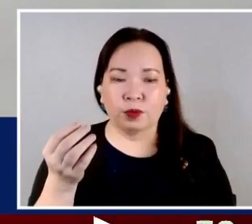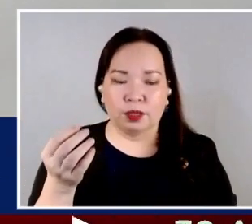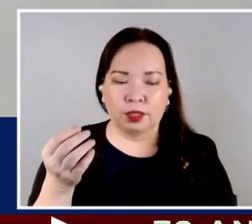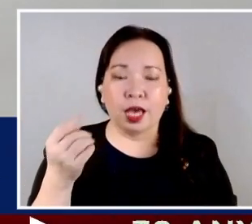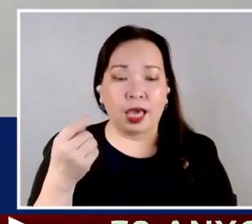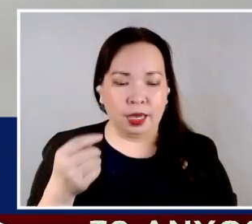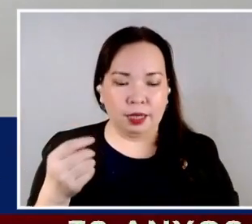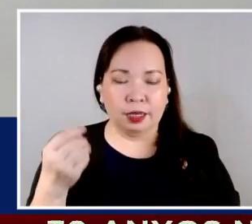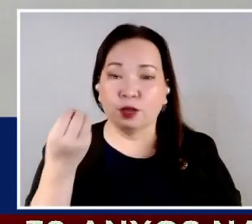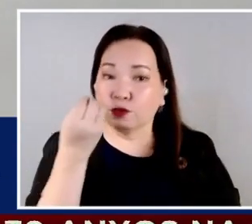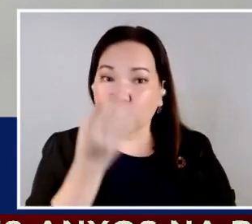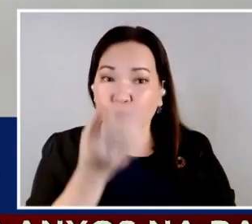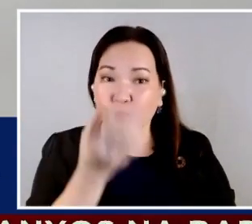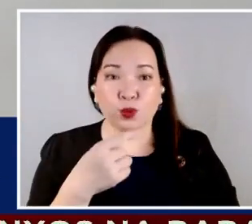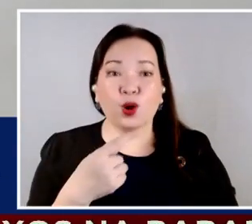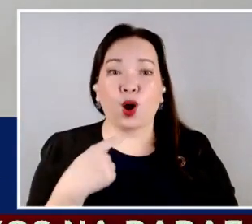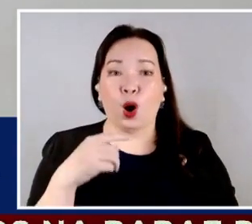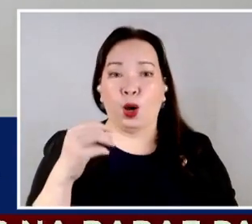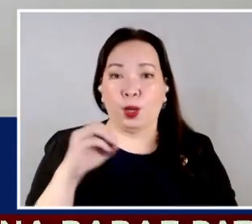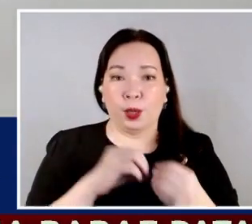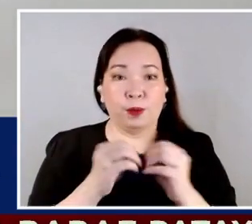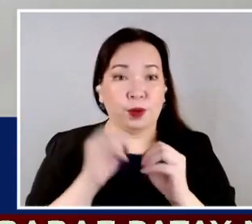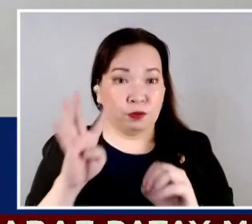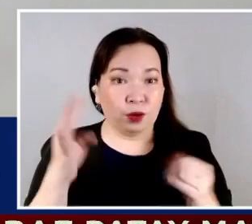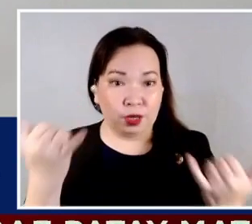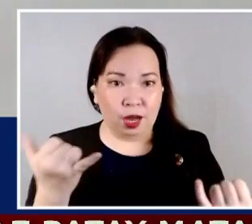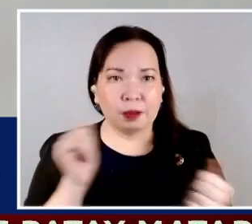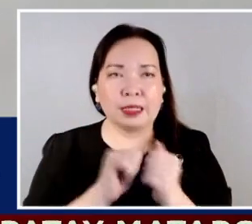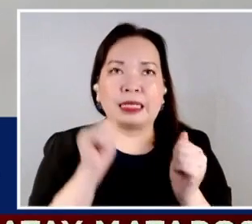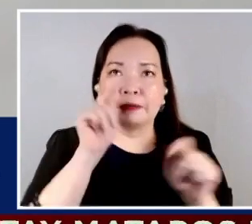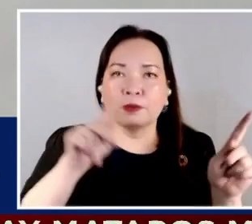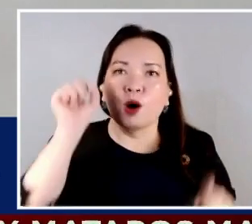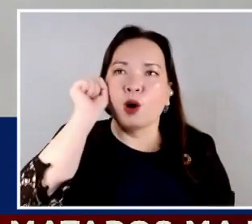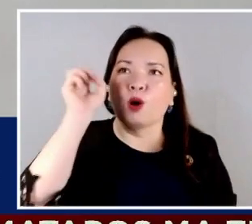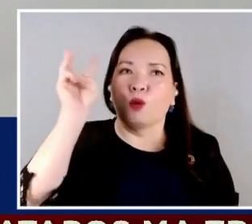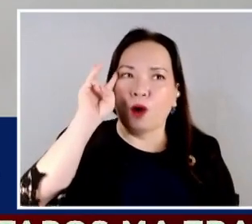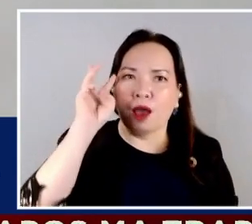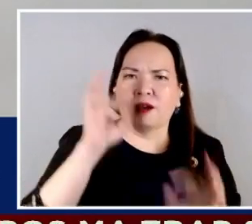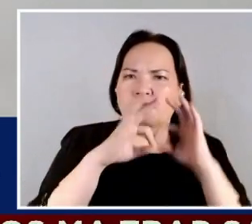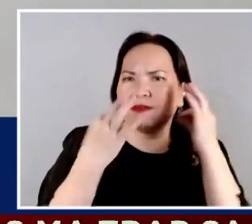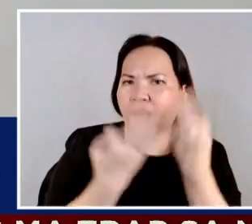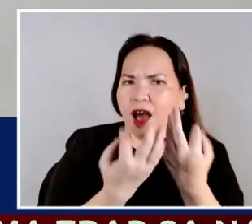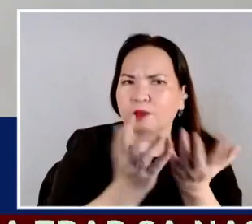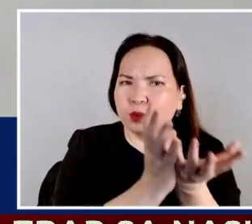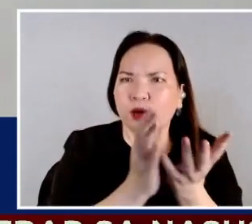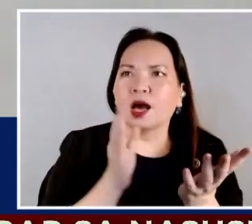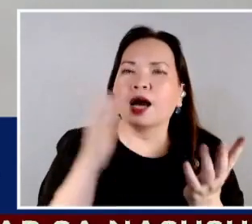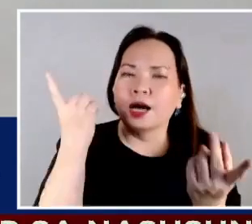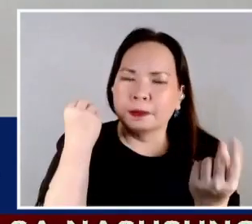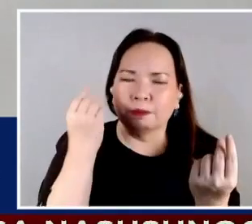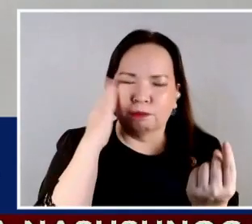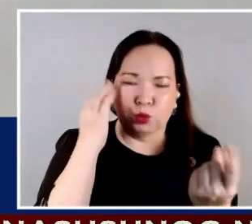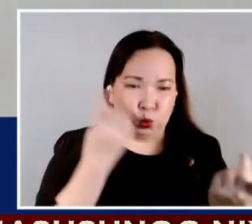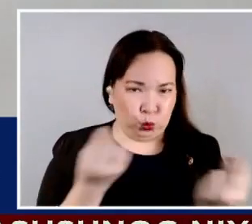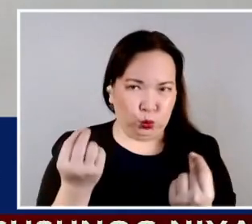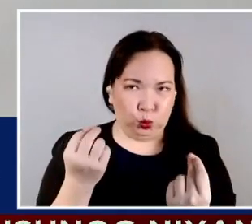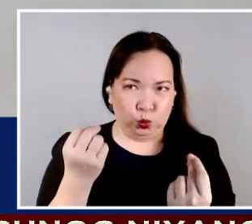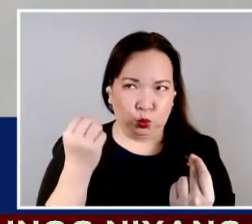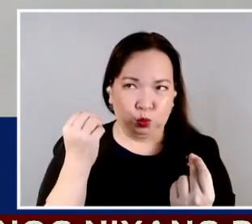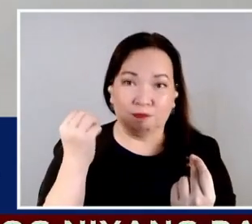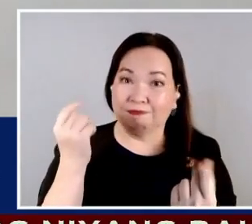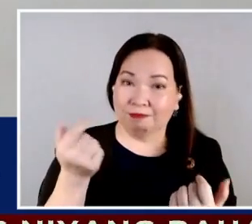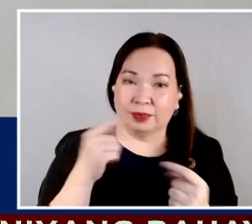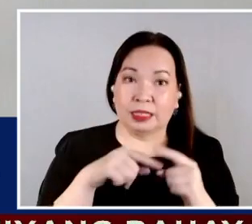sa'yo, signal number 4 tayo ngayon. Alam na ng bawat pamilya at komunidad kung ano ang dapat nilang gawin. Hindi na kailangan